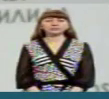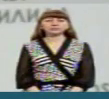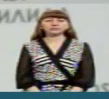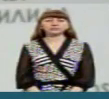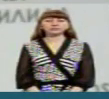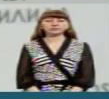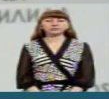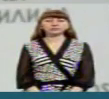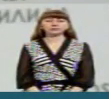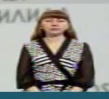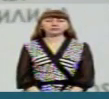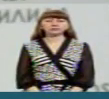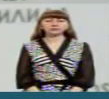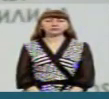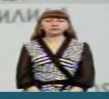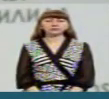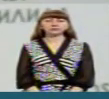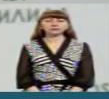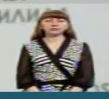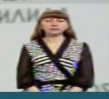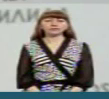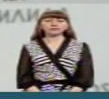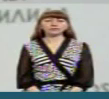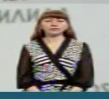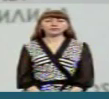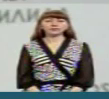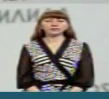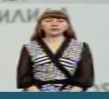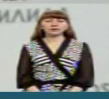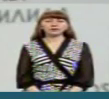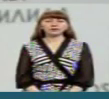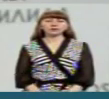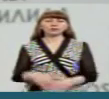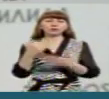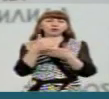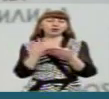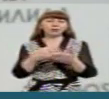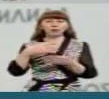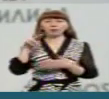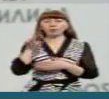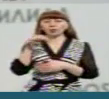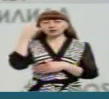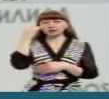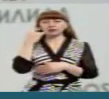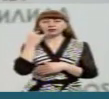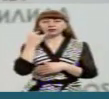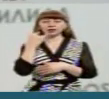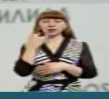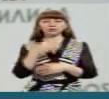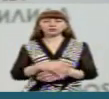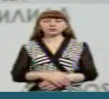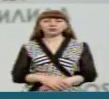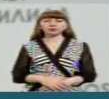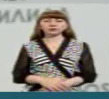күні қарыз алушы Қазақстан Республикасының азаматы болу керек. Қазақстан